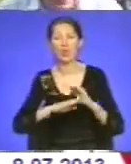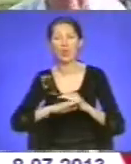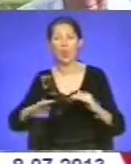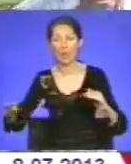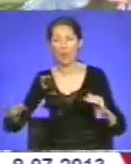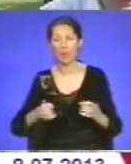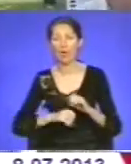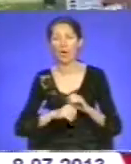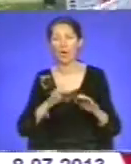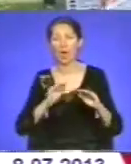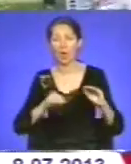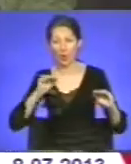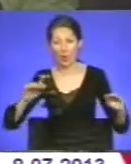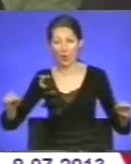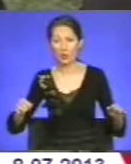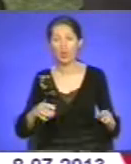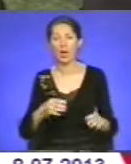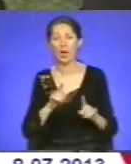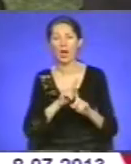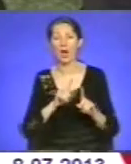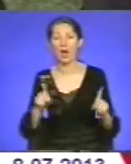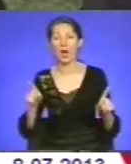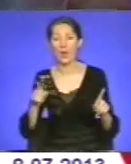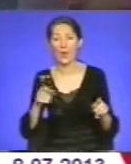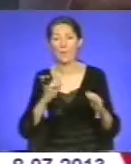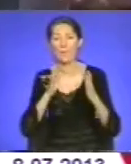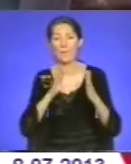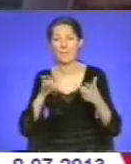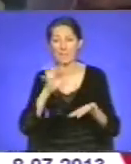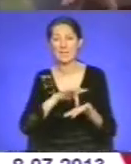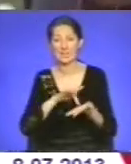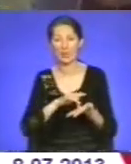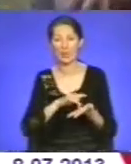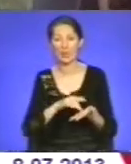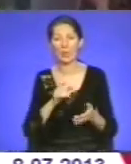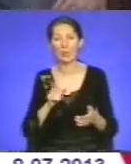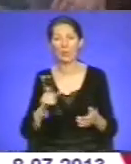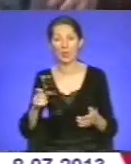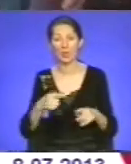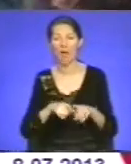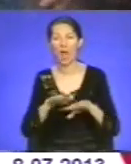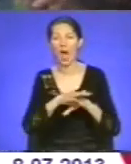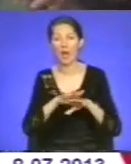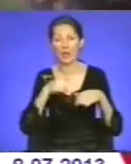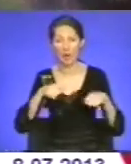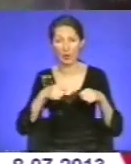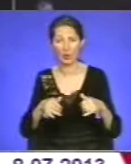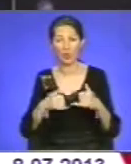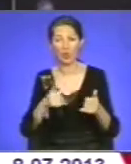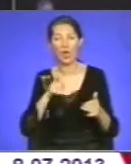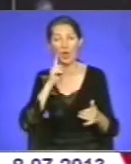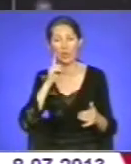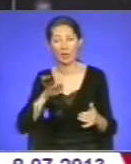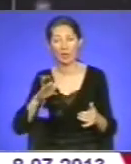розкинулося імпровізоване містечко майстрів та святковий ярмарок. Для наймолодших гостей свята діяли різноманітні ігрові